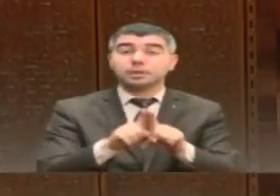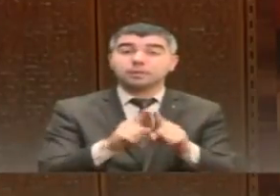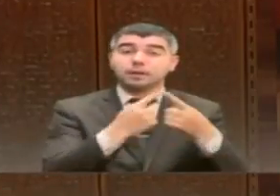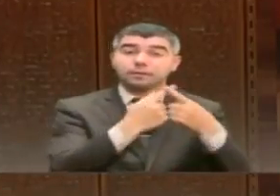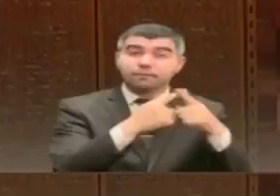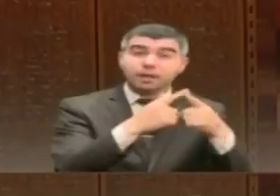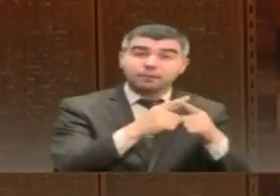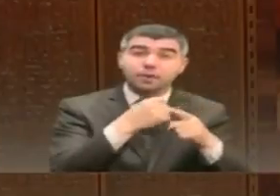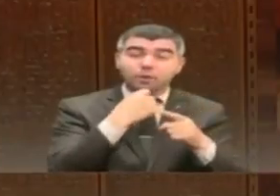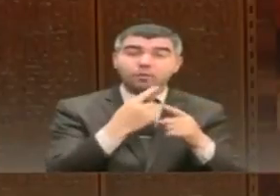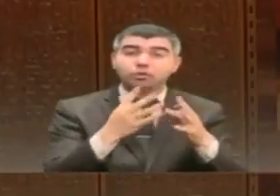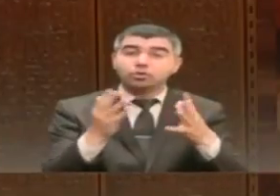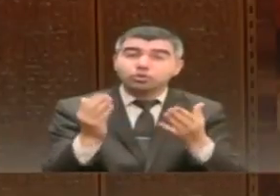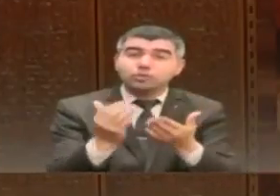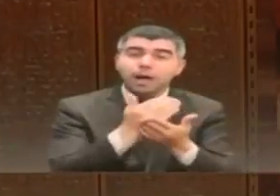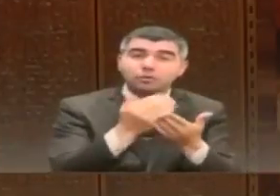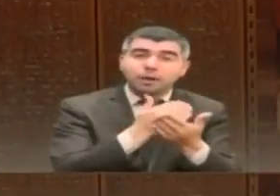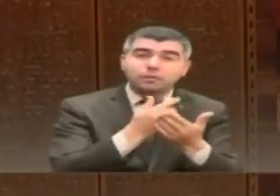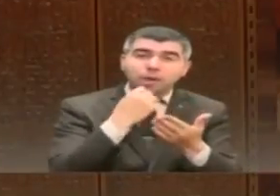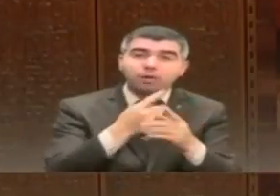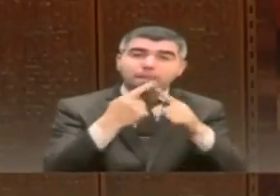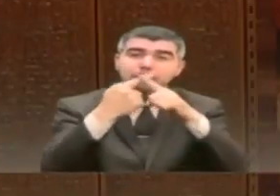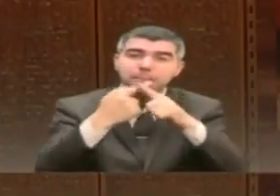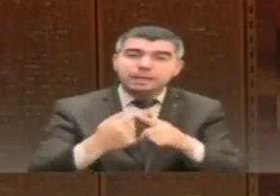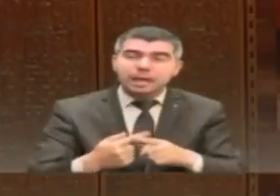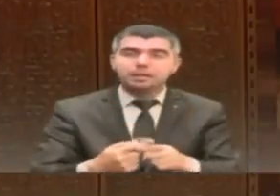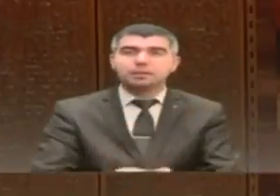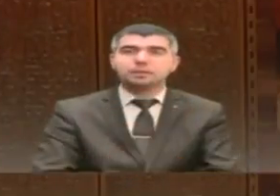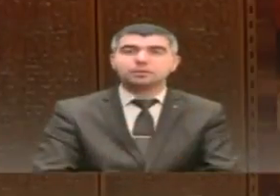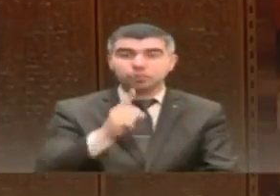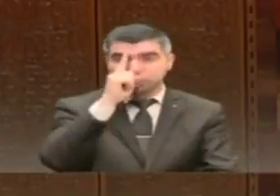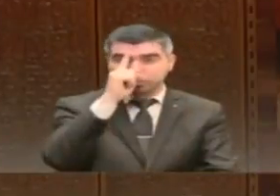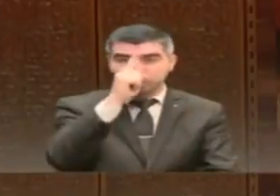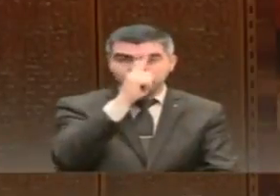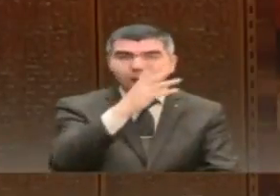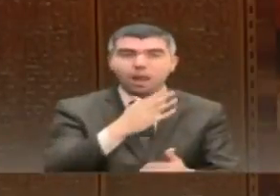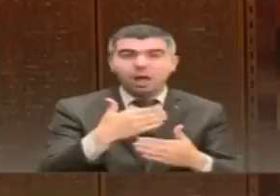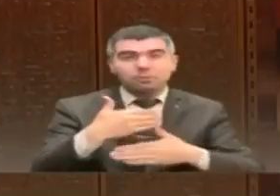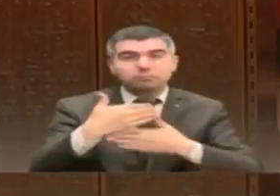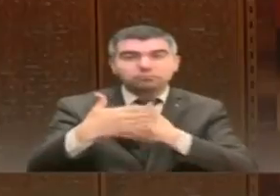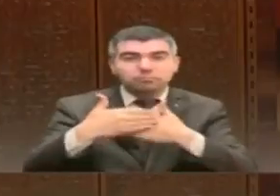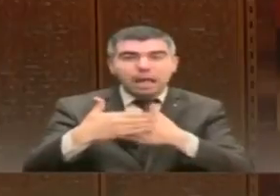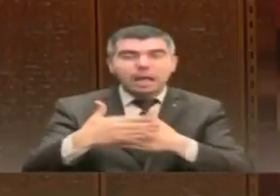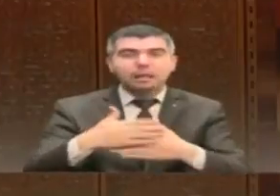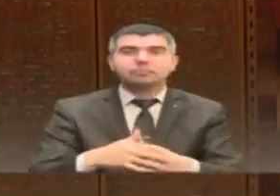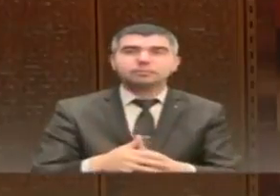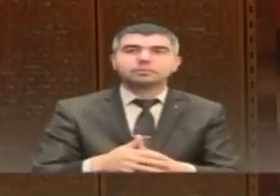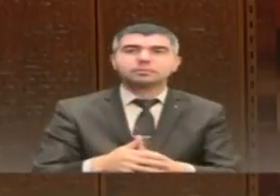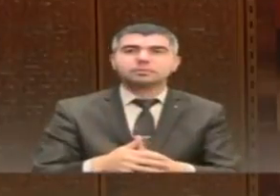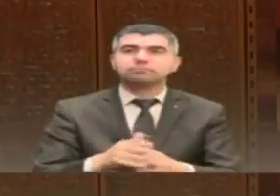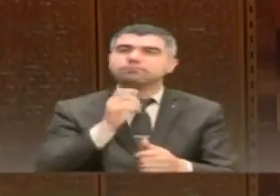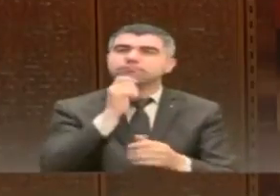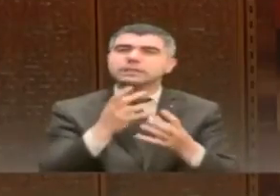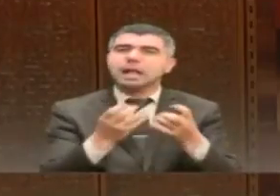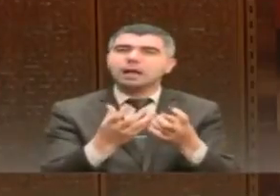ديال المبالغ اللي تكلمت عليها اللي غتستجب إن شاء الله لواحد المجموعة الأمور. بعض السادة النواب سولوني على